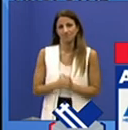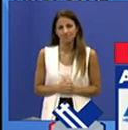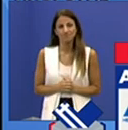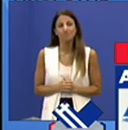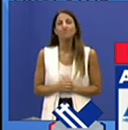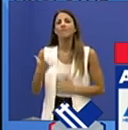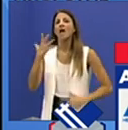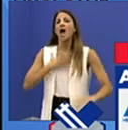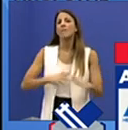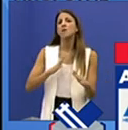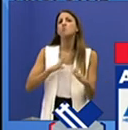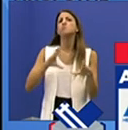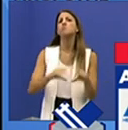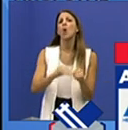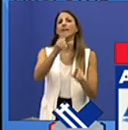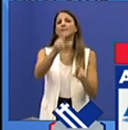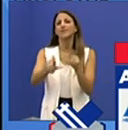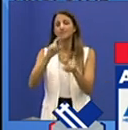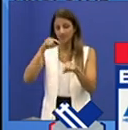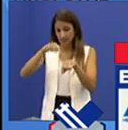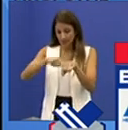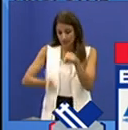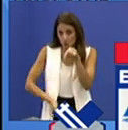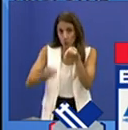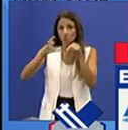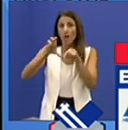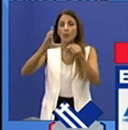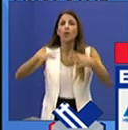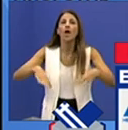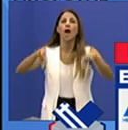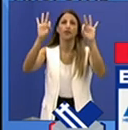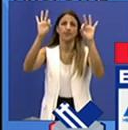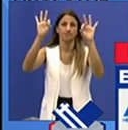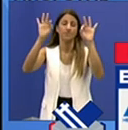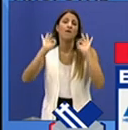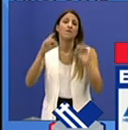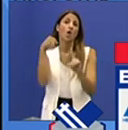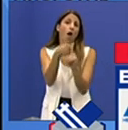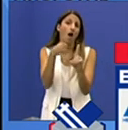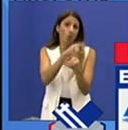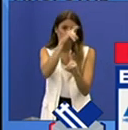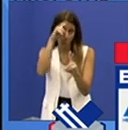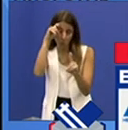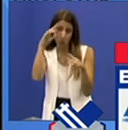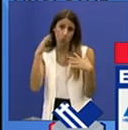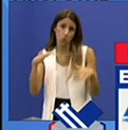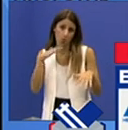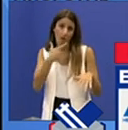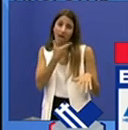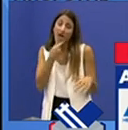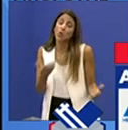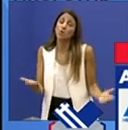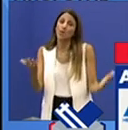Συμπολίτες μου, από σήμερα ξεκινά ένας δύσκολος αλλά όμορφος αγώνας. Η χώρα σηκώνει και